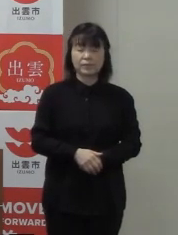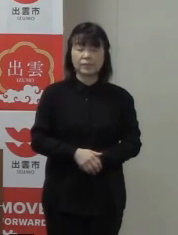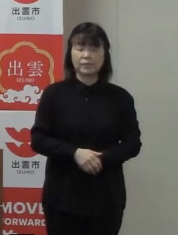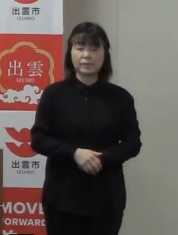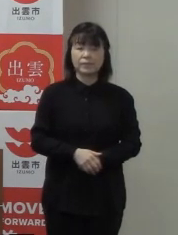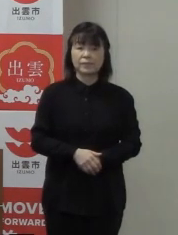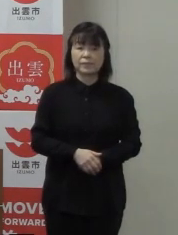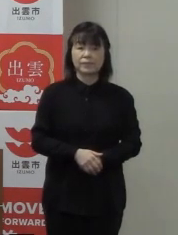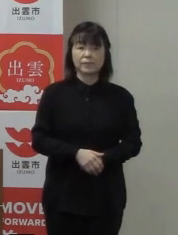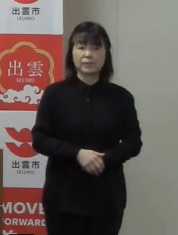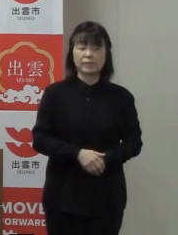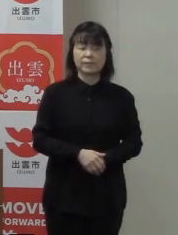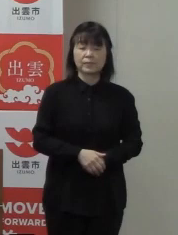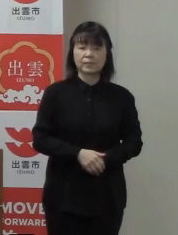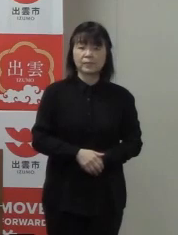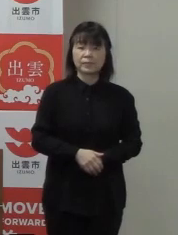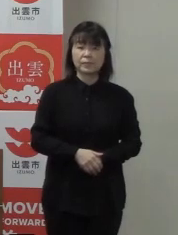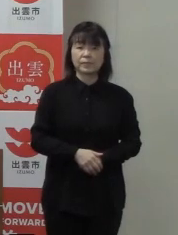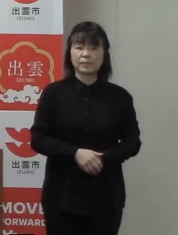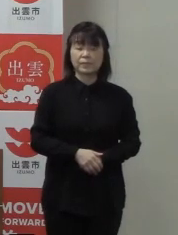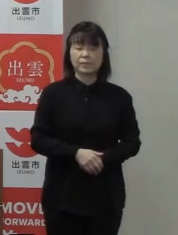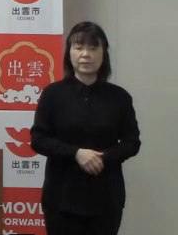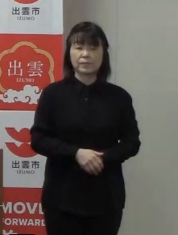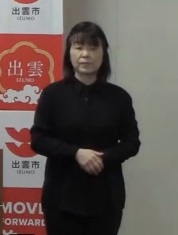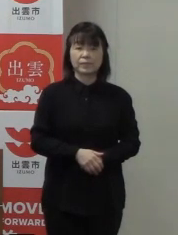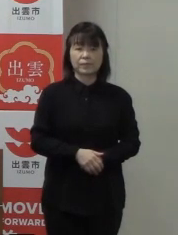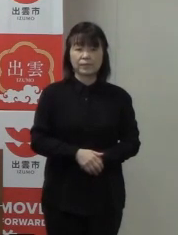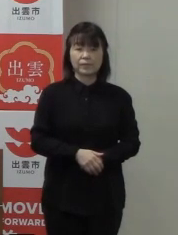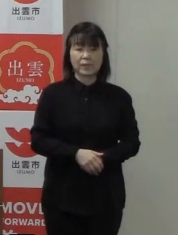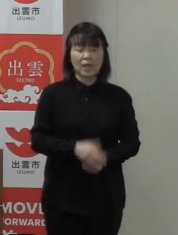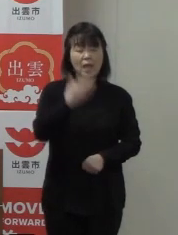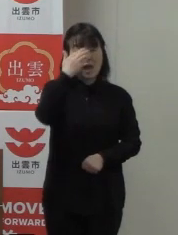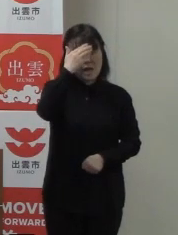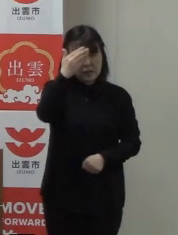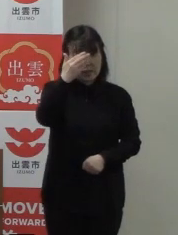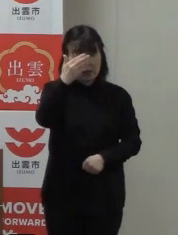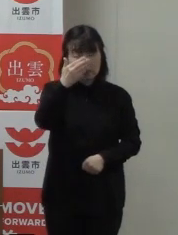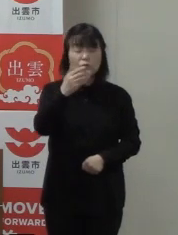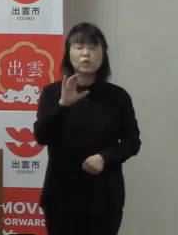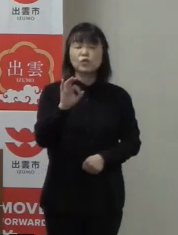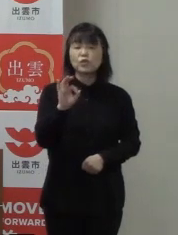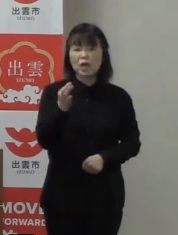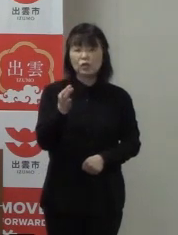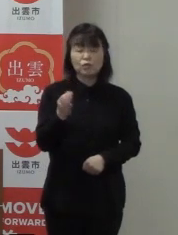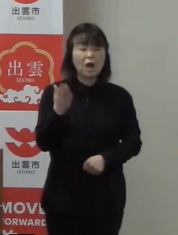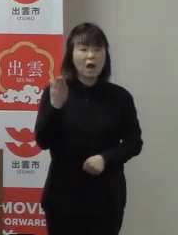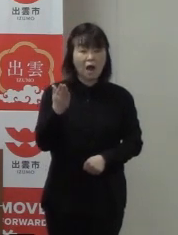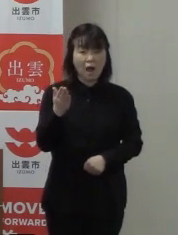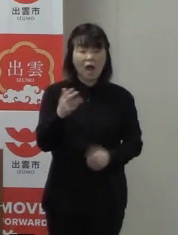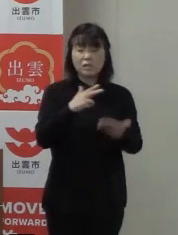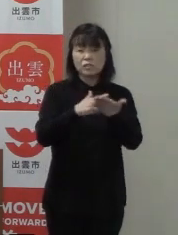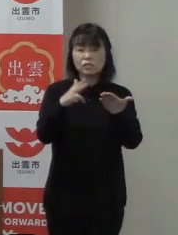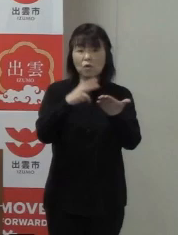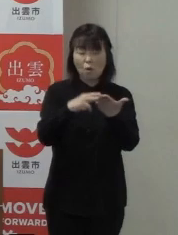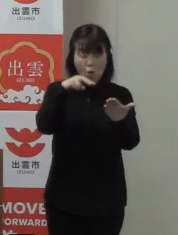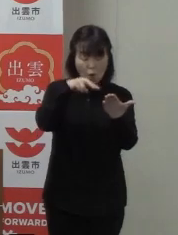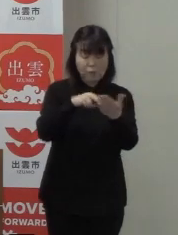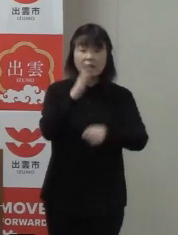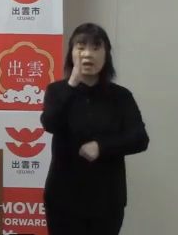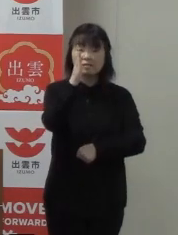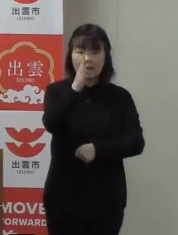が、ございます。寄付額等々にはこちらの方にご覧いただければと思